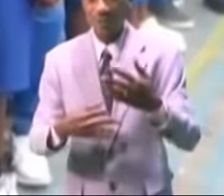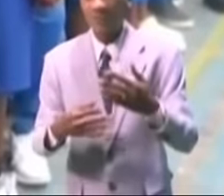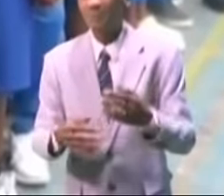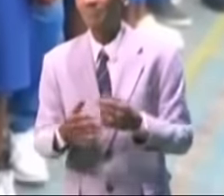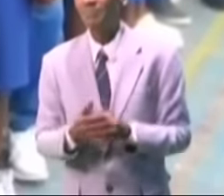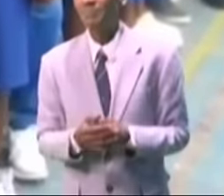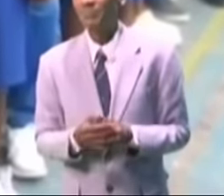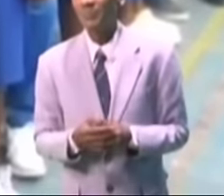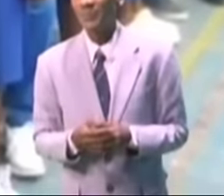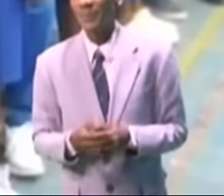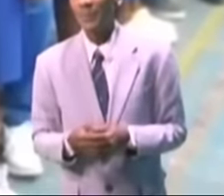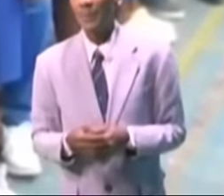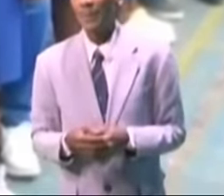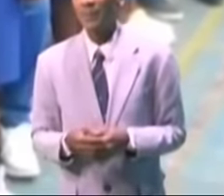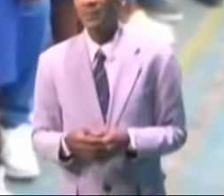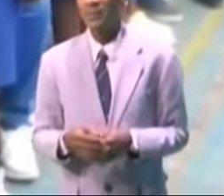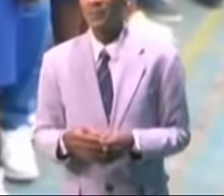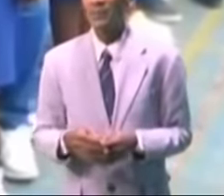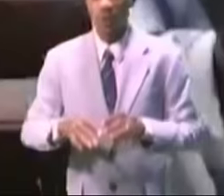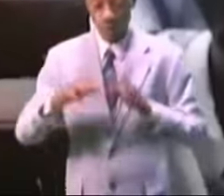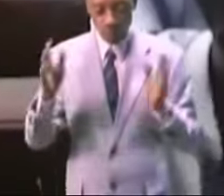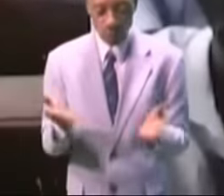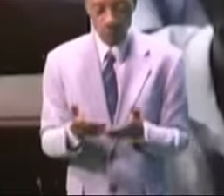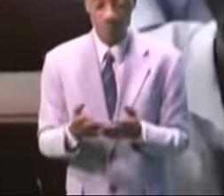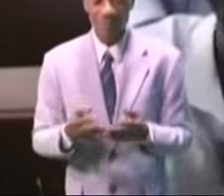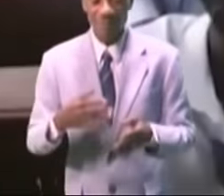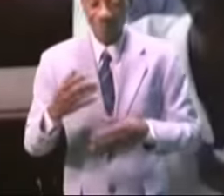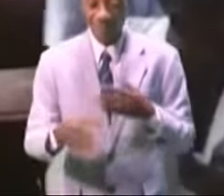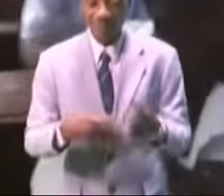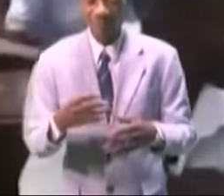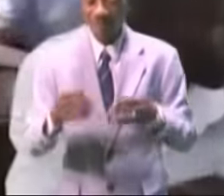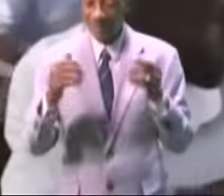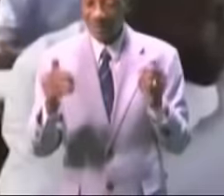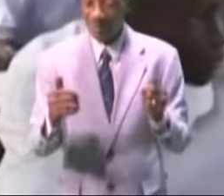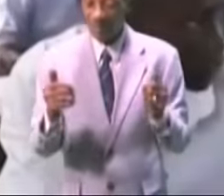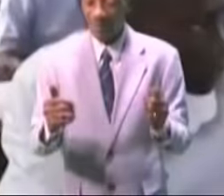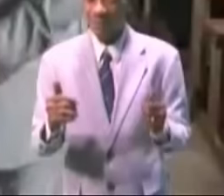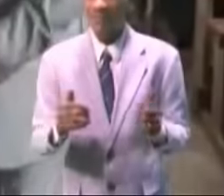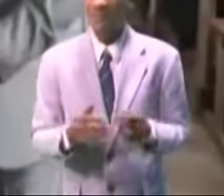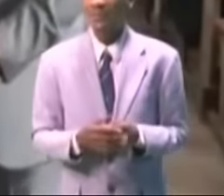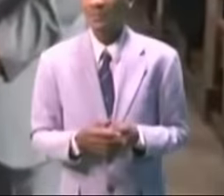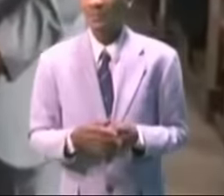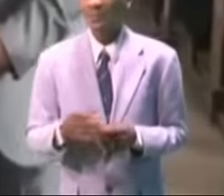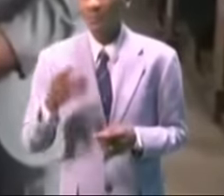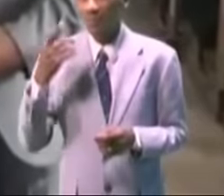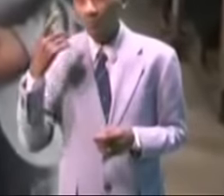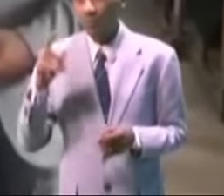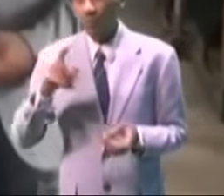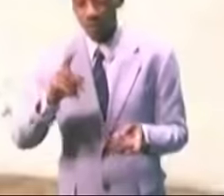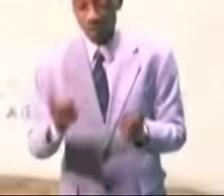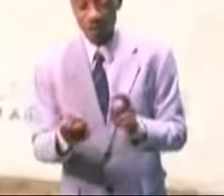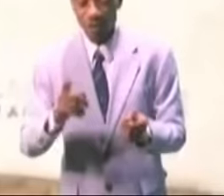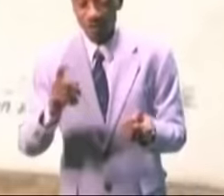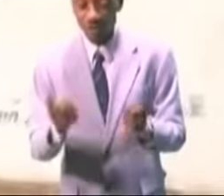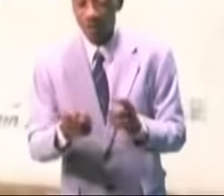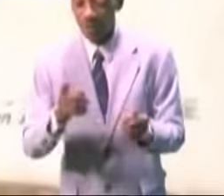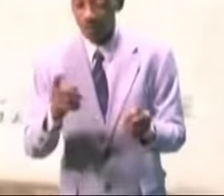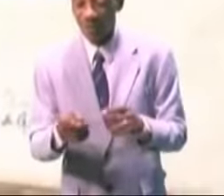enfants. Si à tous les examens précédents vous avez réussi pour arriver jusqu'à ce stade, nous sommes